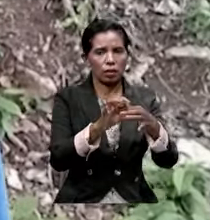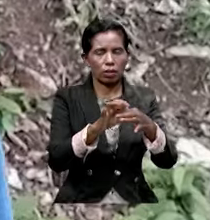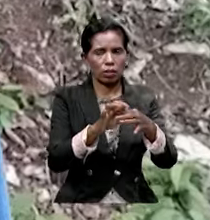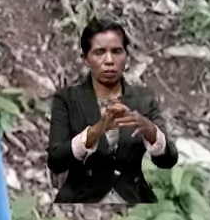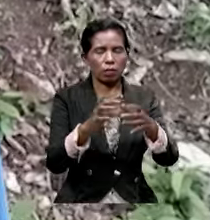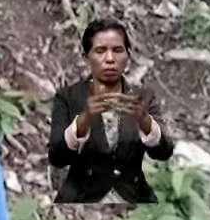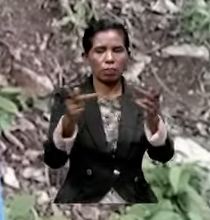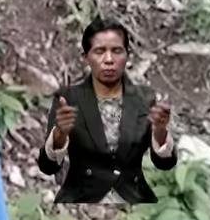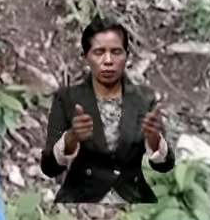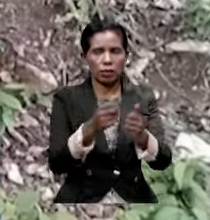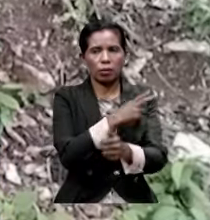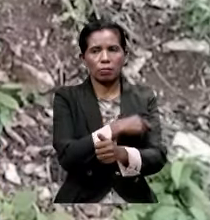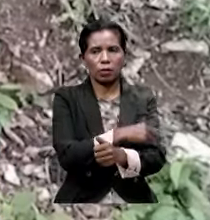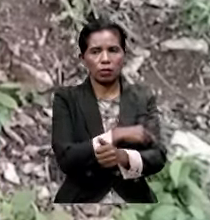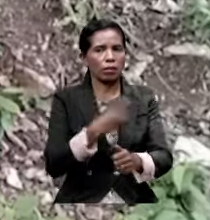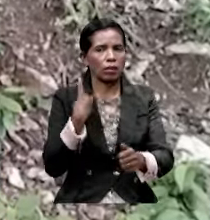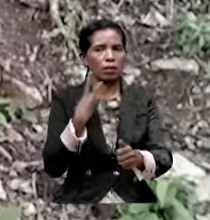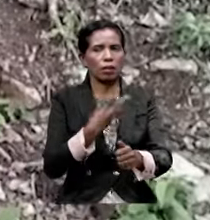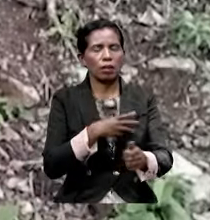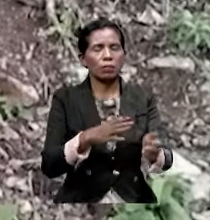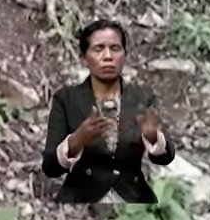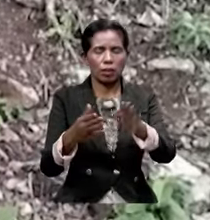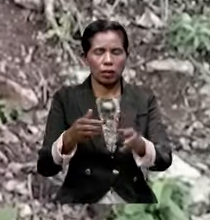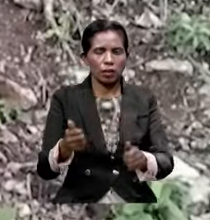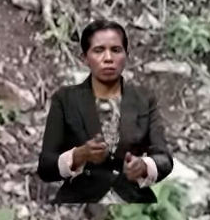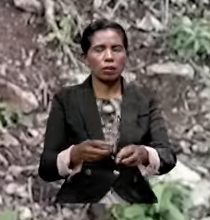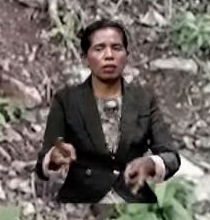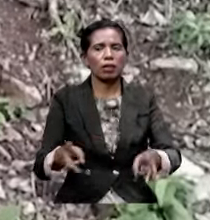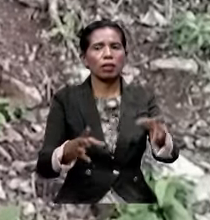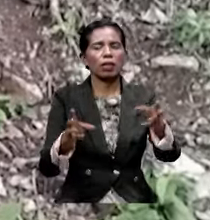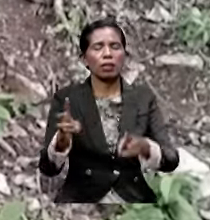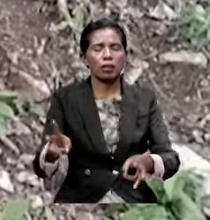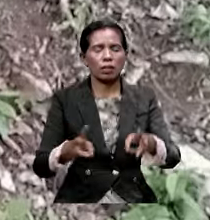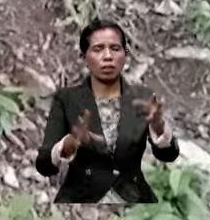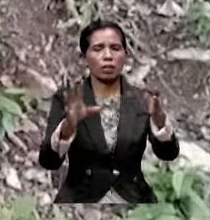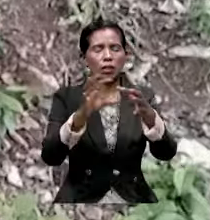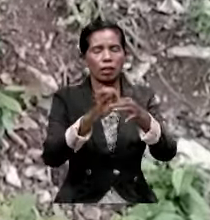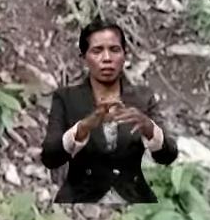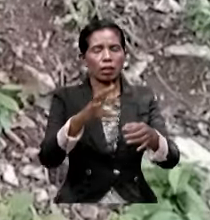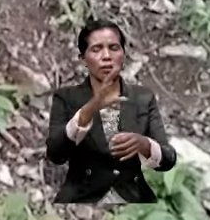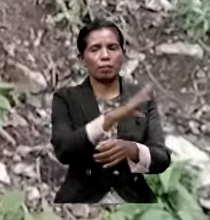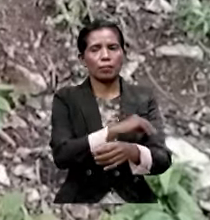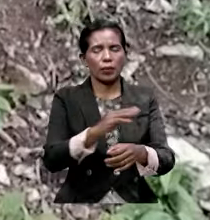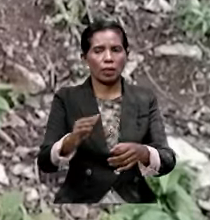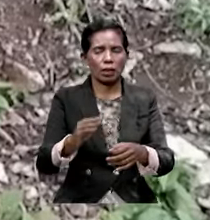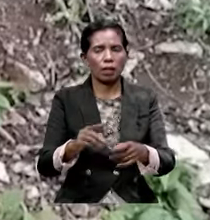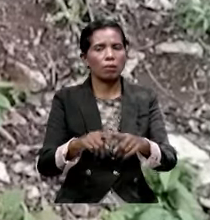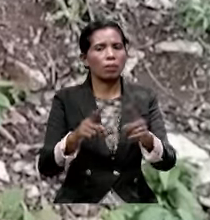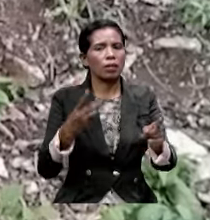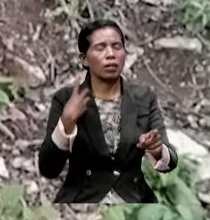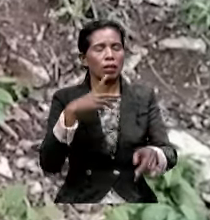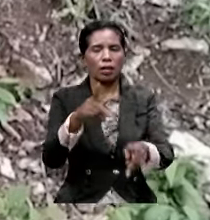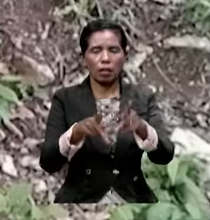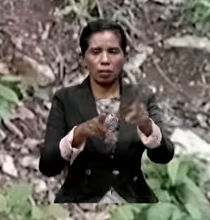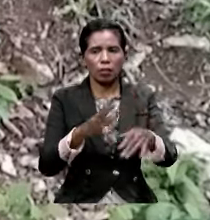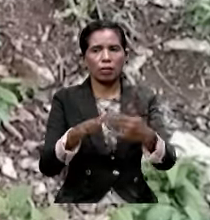liga ho hospital ami mati tuir dalan estrada ne liga sang ho kelekai ba agia o at parbu mai be ami ne komunidade